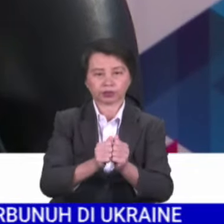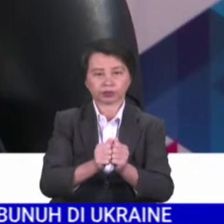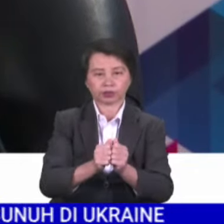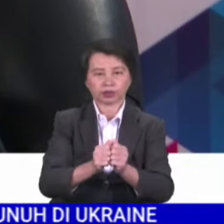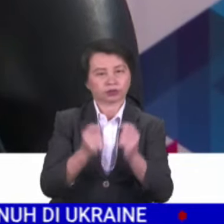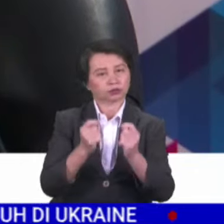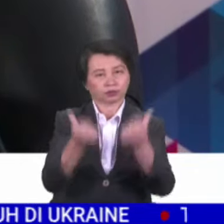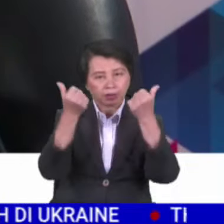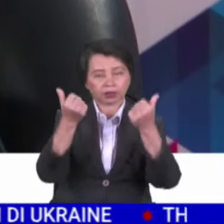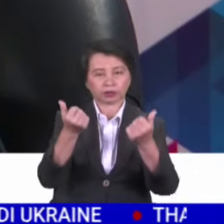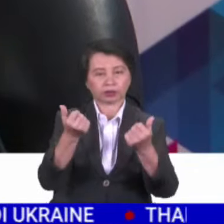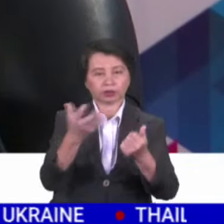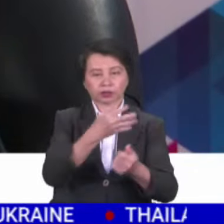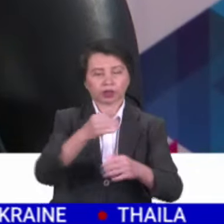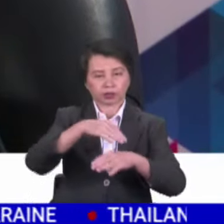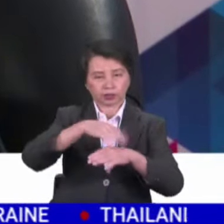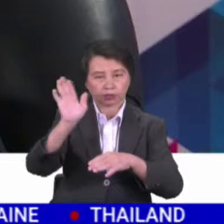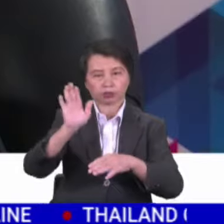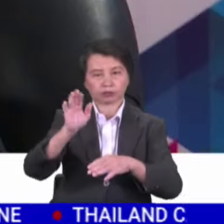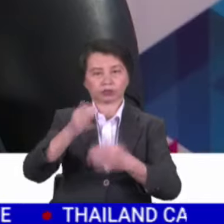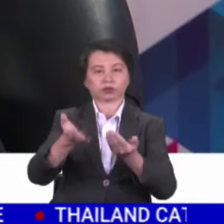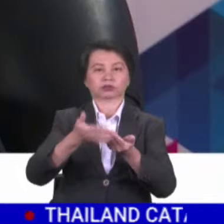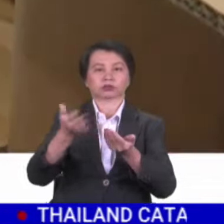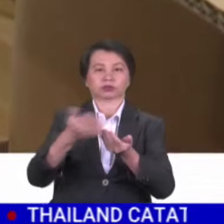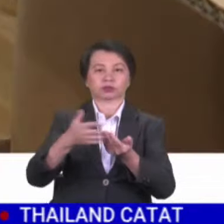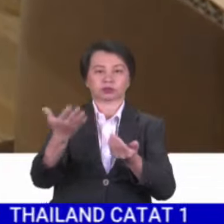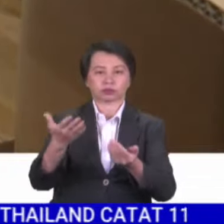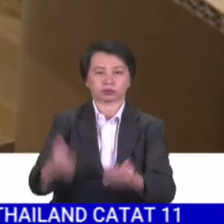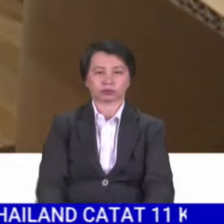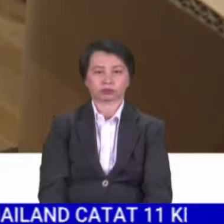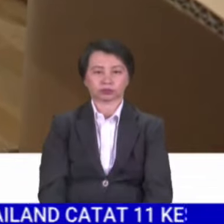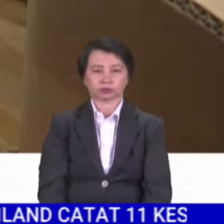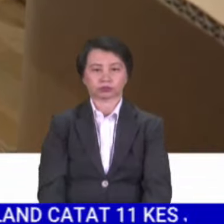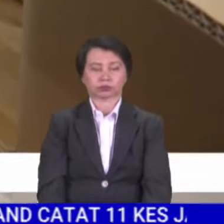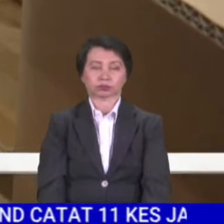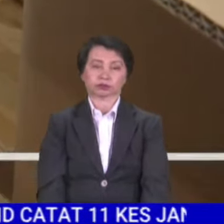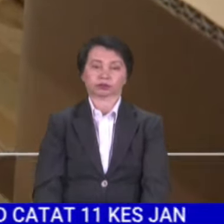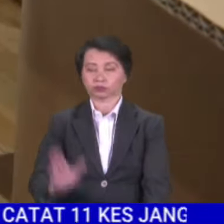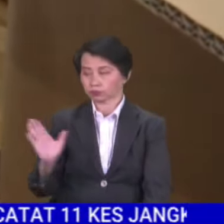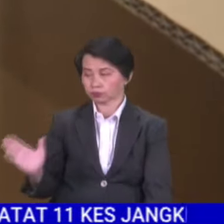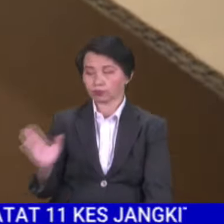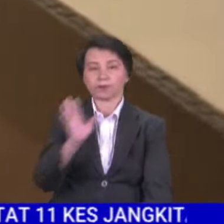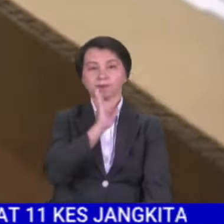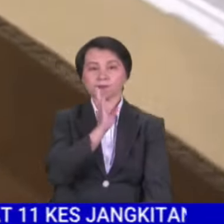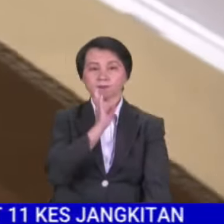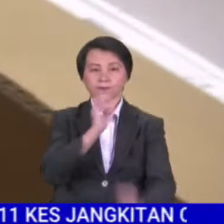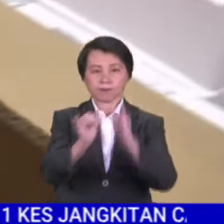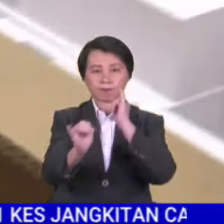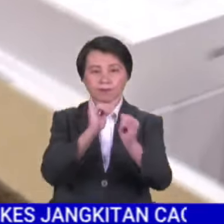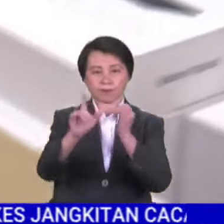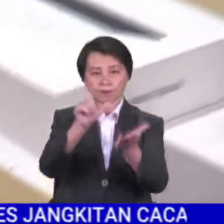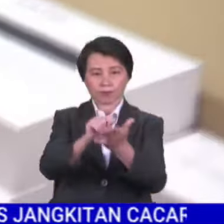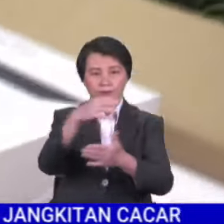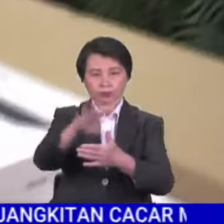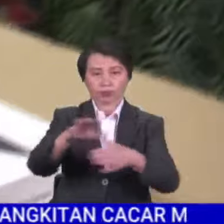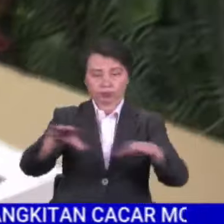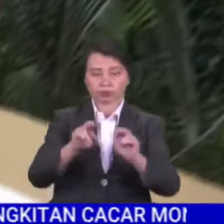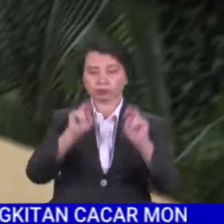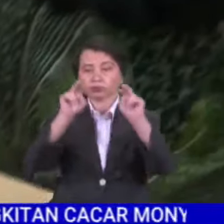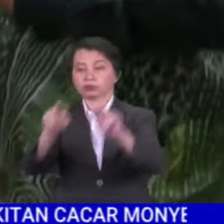yang lebih cepat dan lebih mudah lagi. Beliau berkata demikian pada sidang media selepas